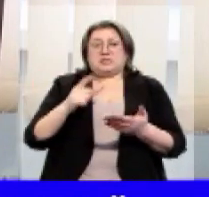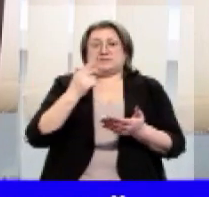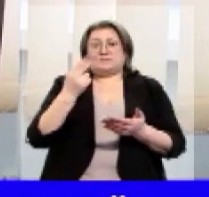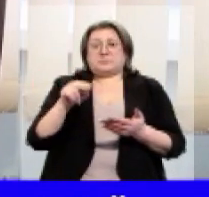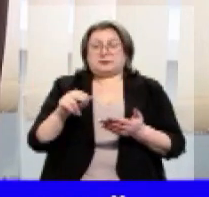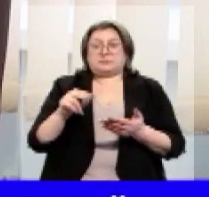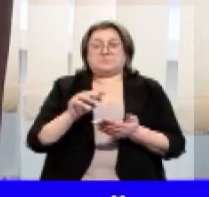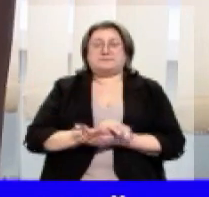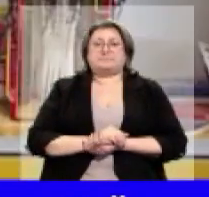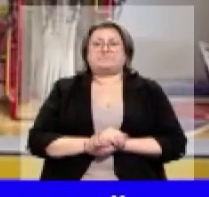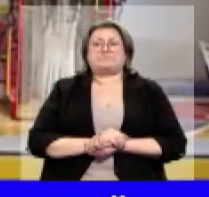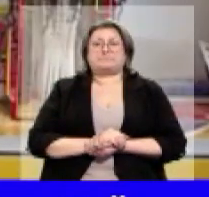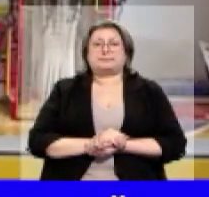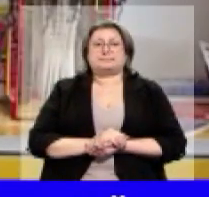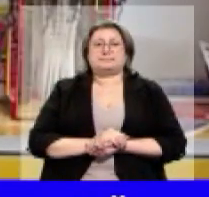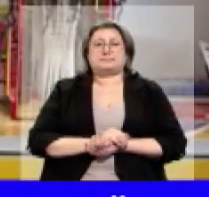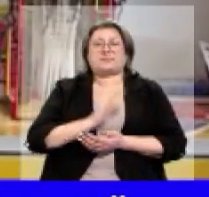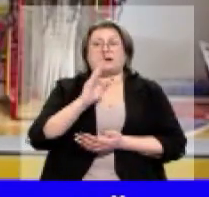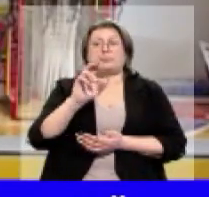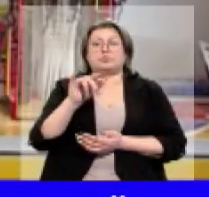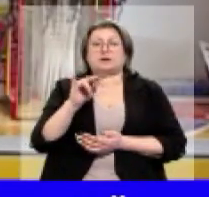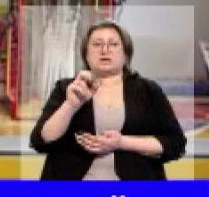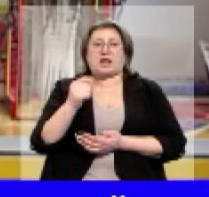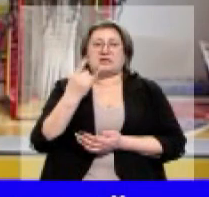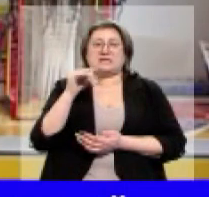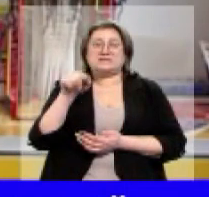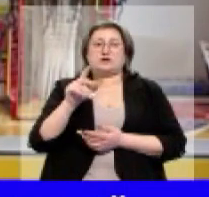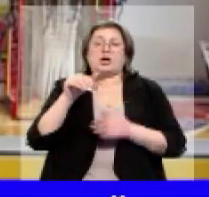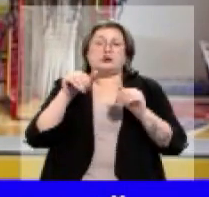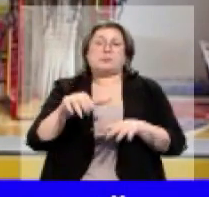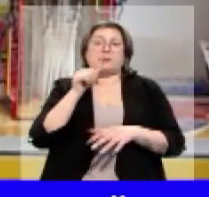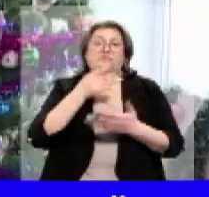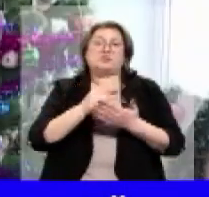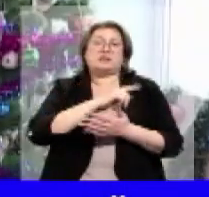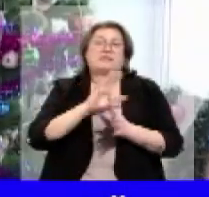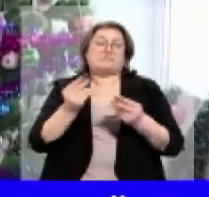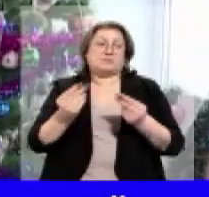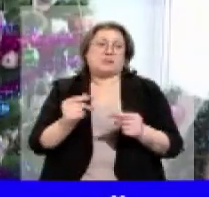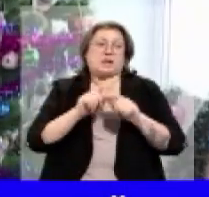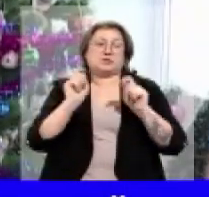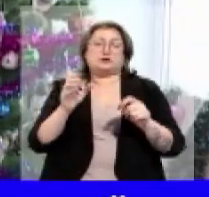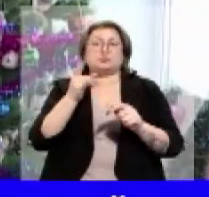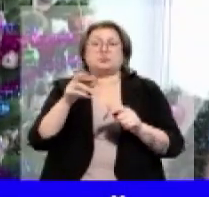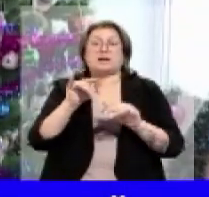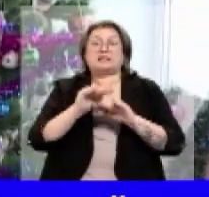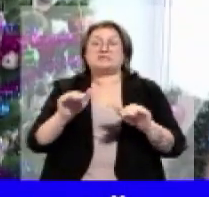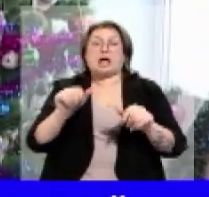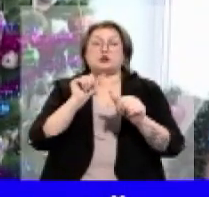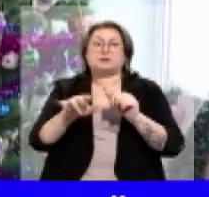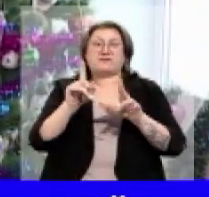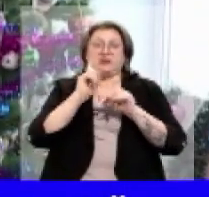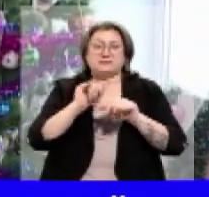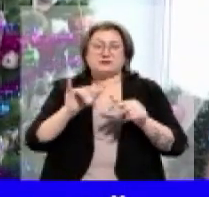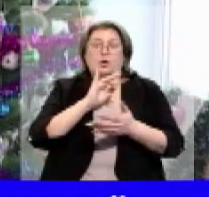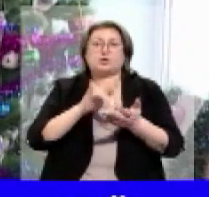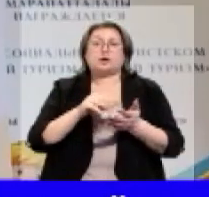ЭЦП, электронной цифровой подписью. Валентина Бутырина – одна из тех, кто решил попробовать свои силы в бизнесе. Открыть студию для детей с особенностями в